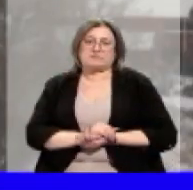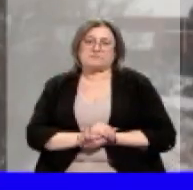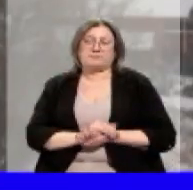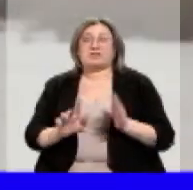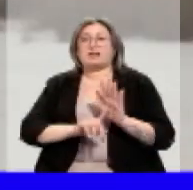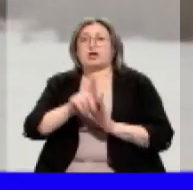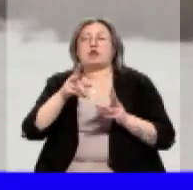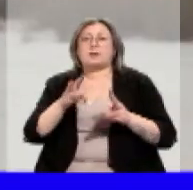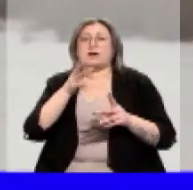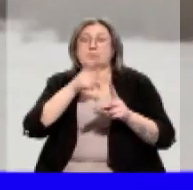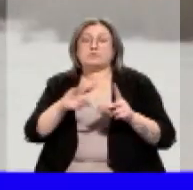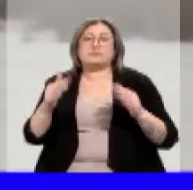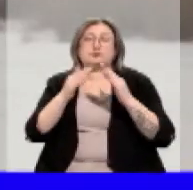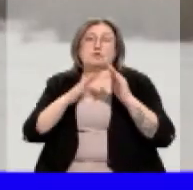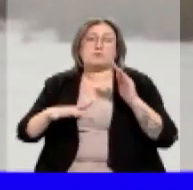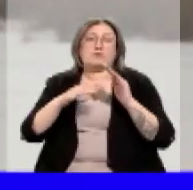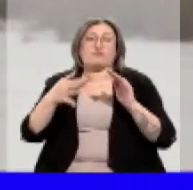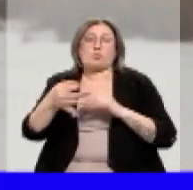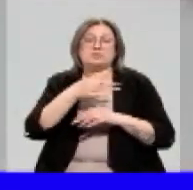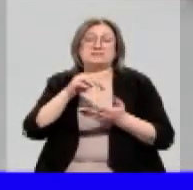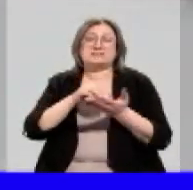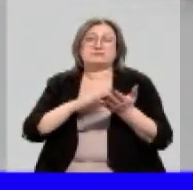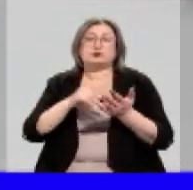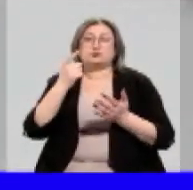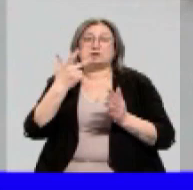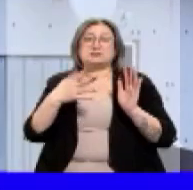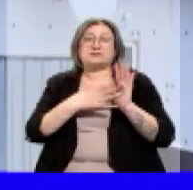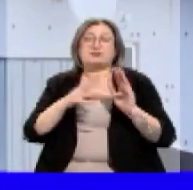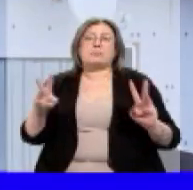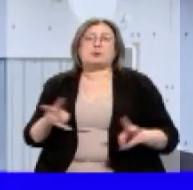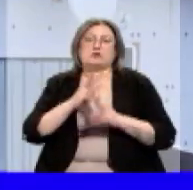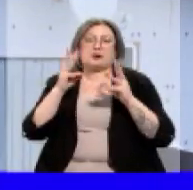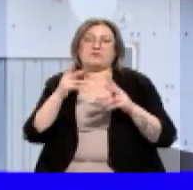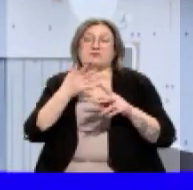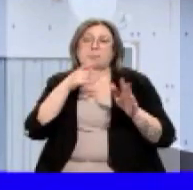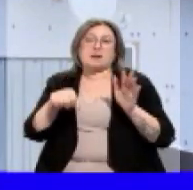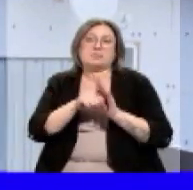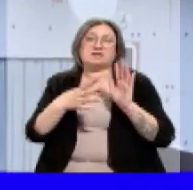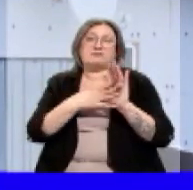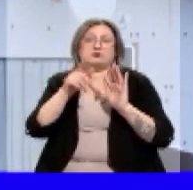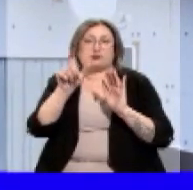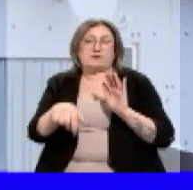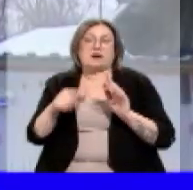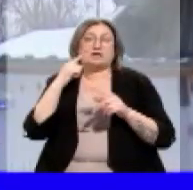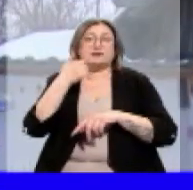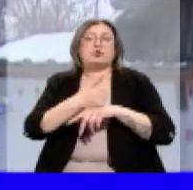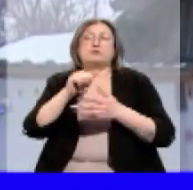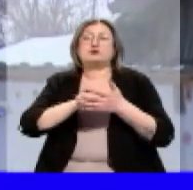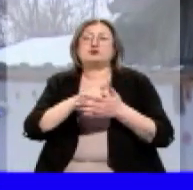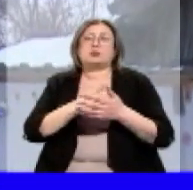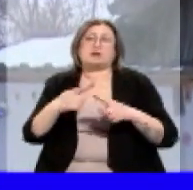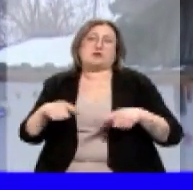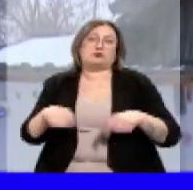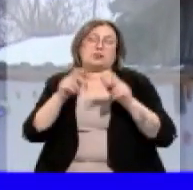С начала отопительного периода в жилом секторе области зарегистрировано 139 пожаров, в ходе которых погибло 9 человек. Основными причинами